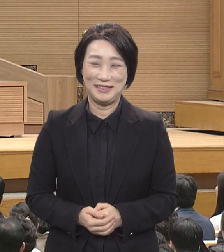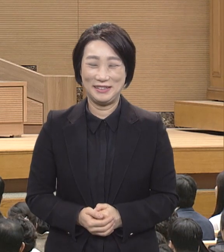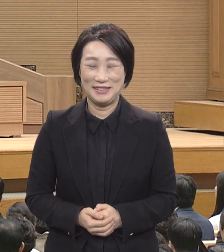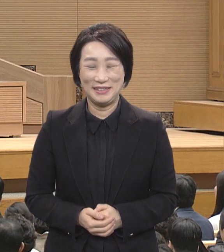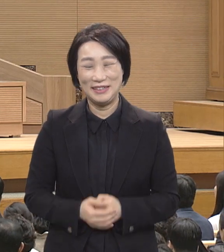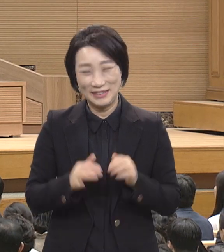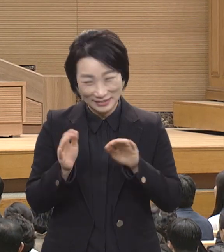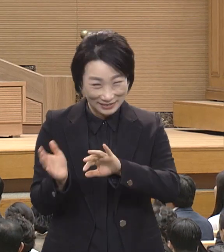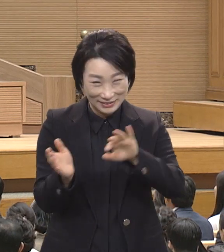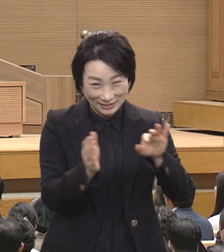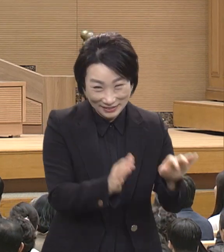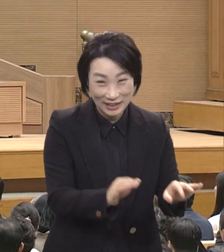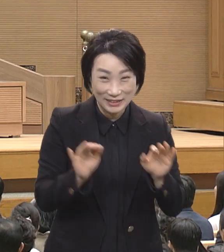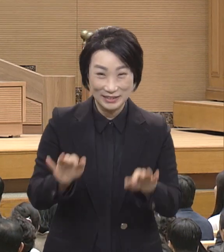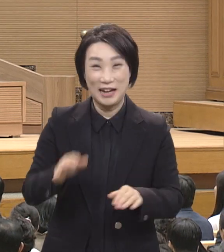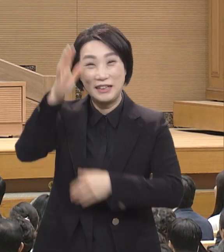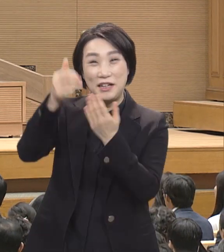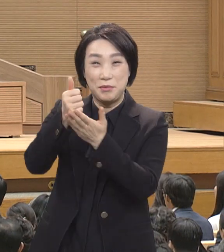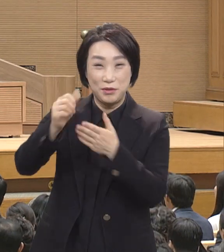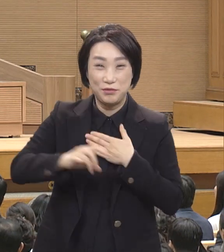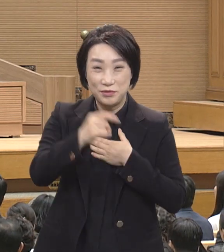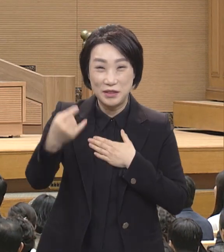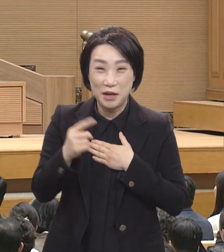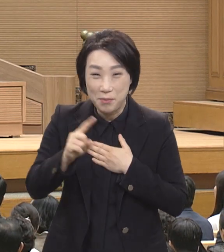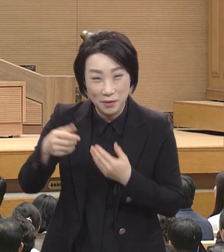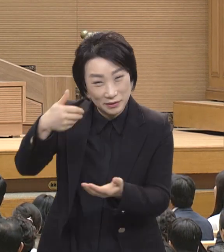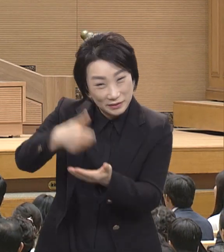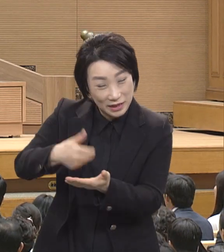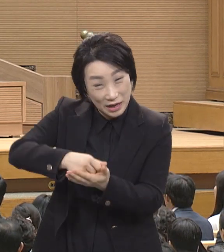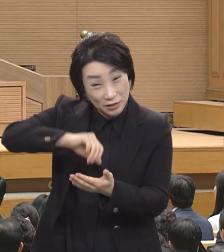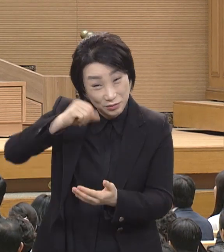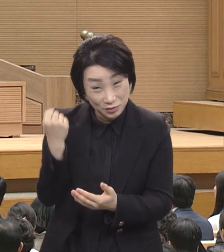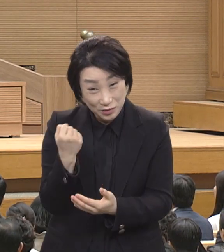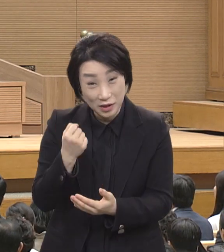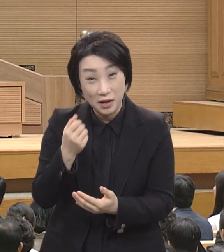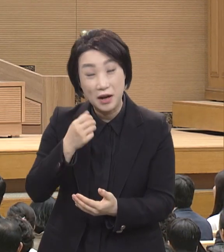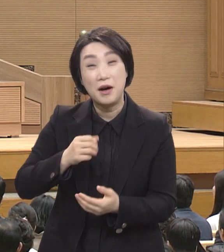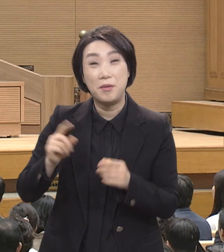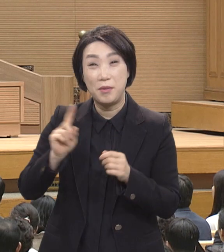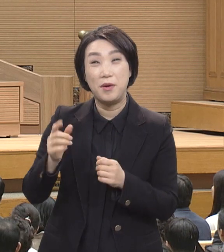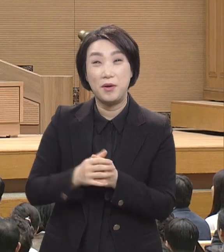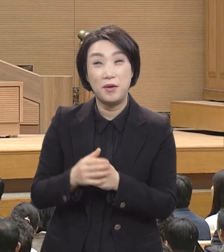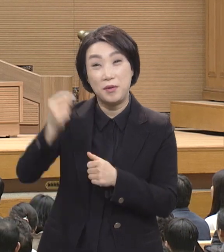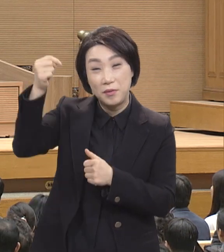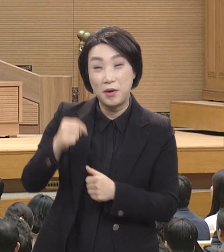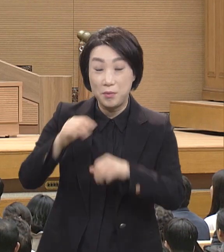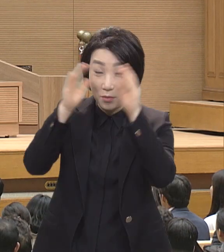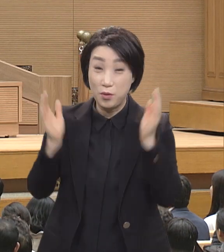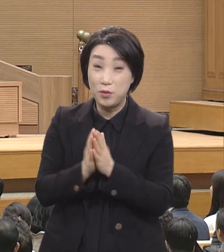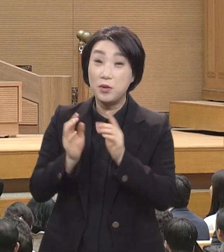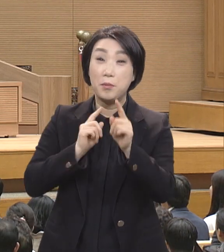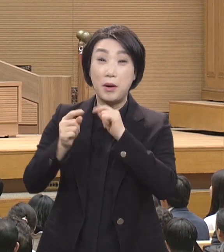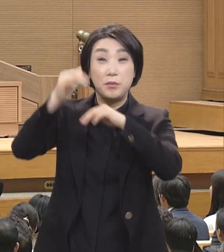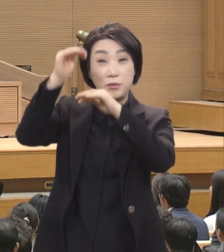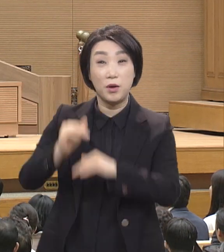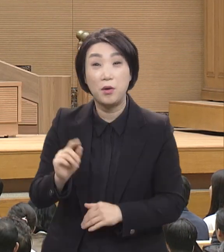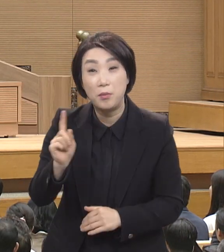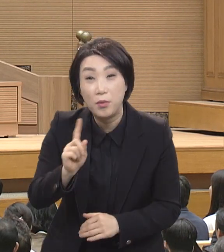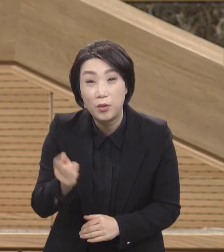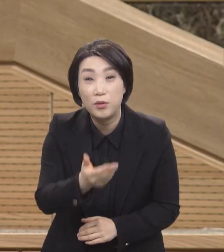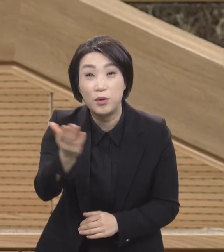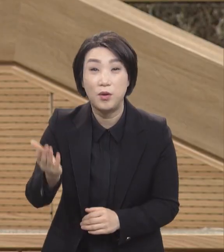우리 하나님이 우리에게 뭘 내놔라 순종해라 복종해라 하시는 모든 말씀은 다